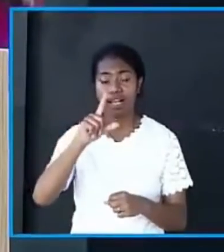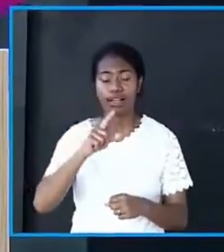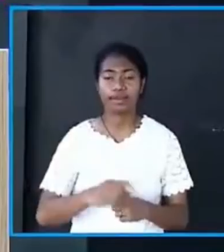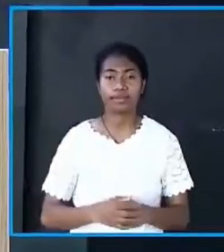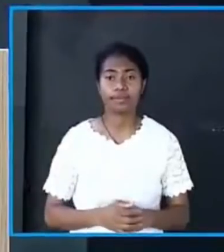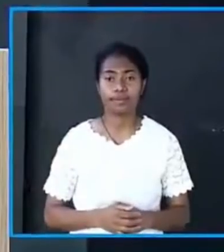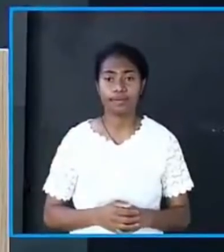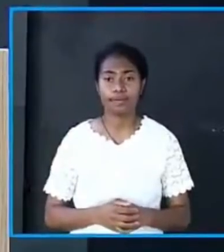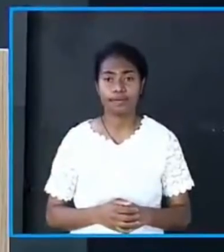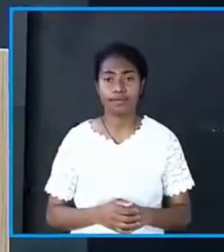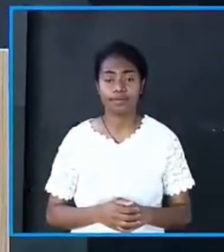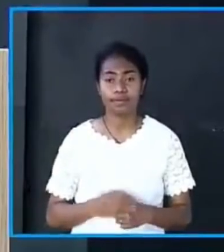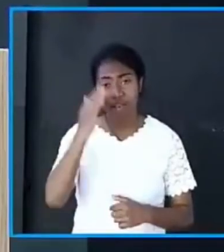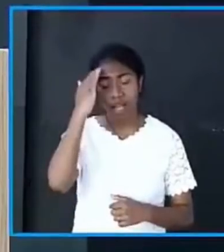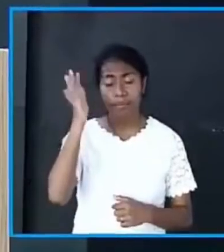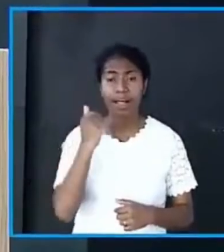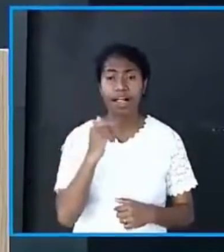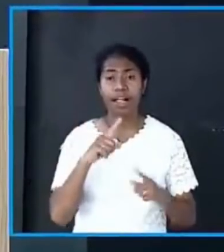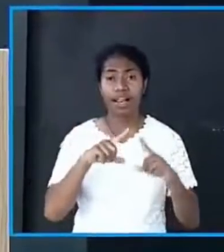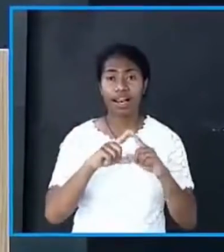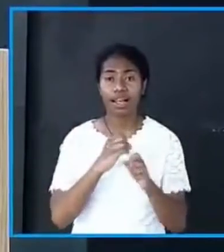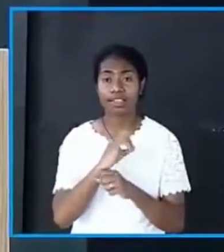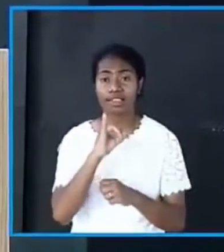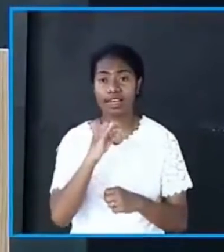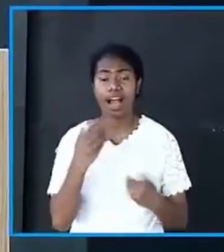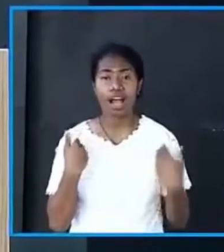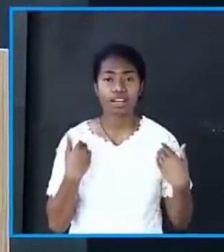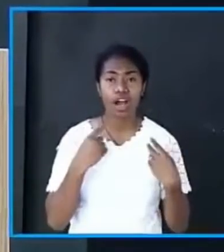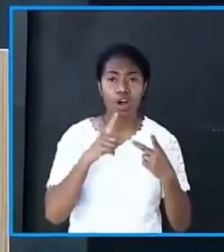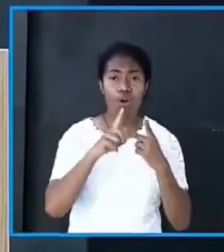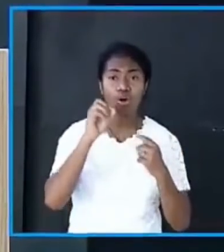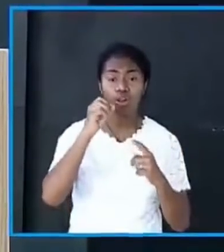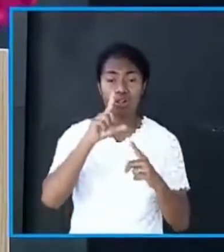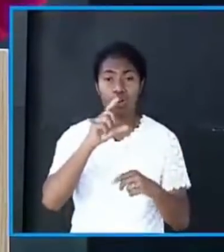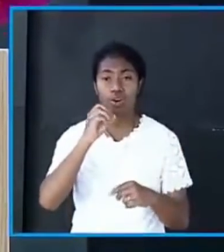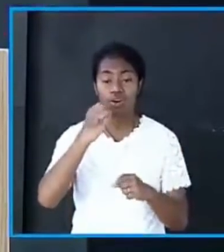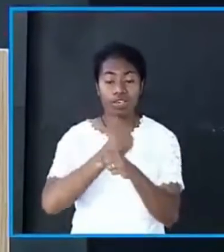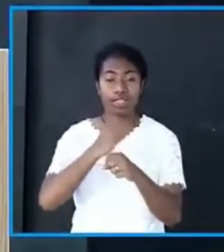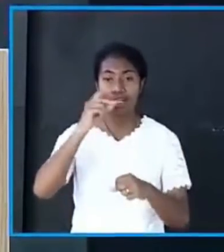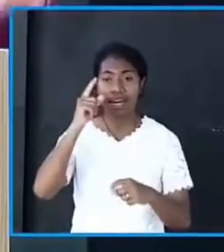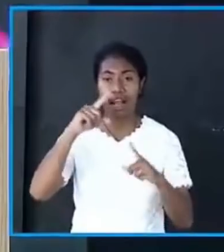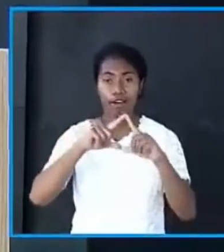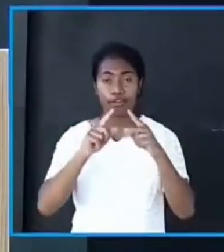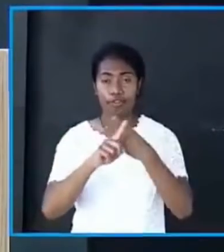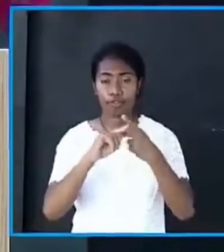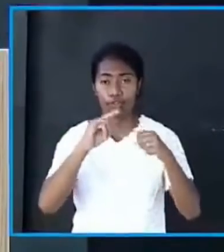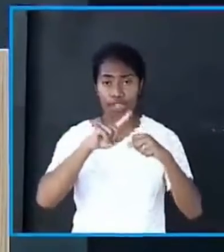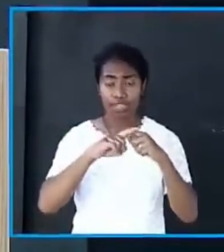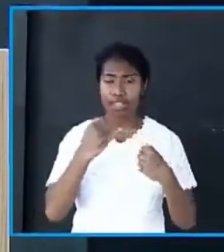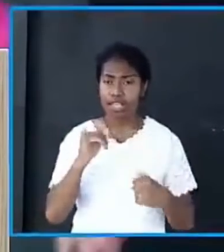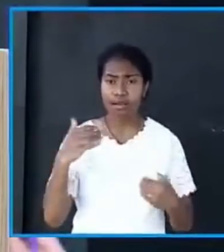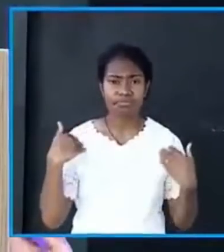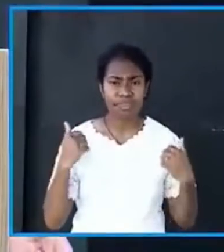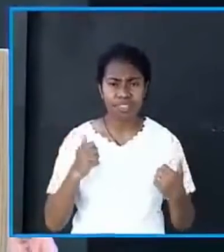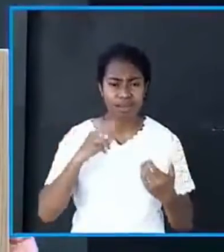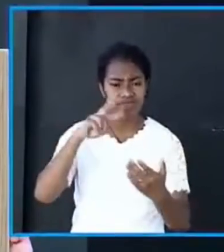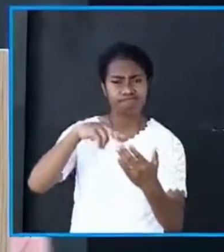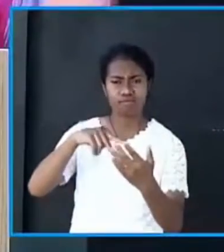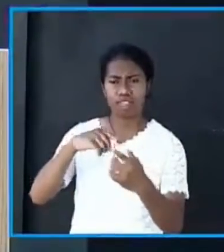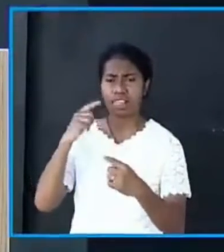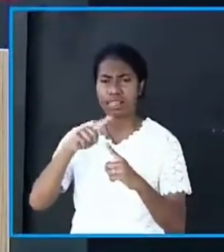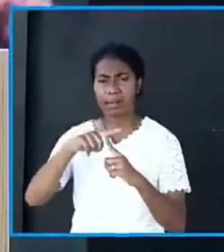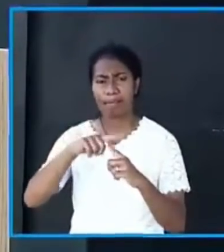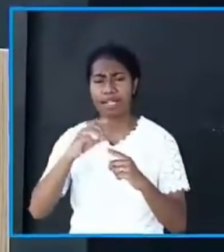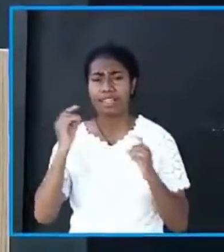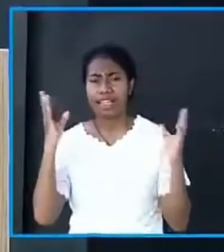Hai apalagi doyan holografik laser yang bisa menampilkan kita ditempat lain hanya dari